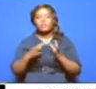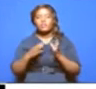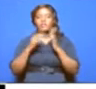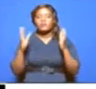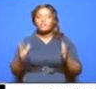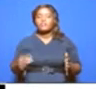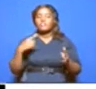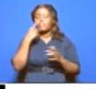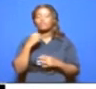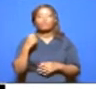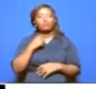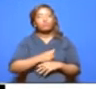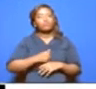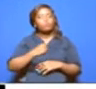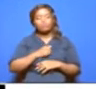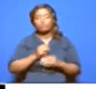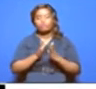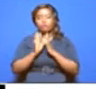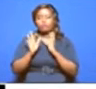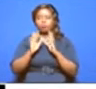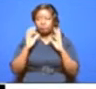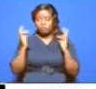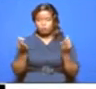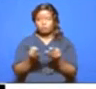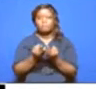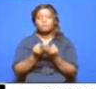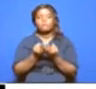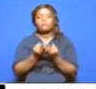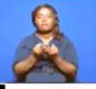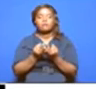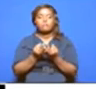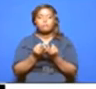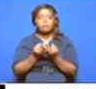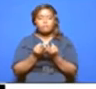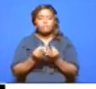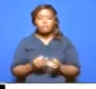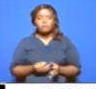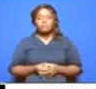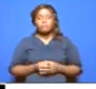marehemu mfalme huyo. Nansio Kwari, Kurunzi Mashinani.